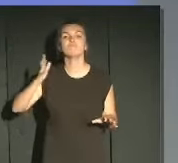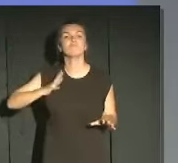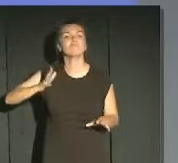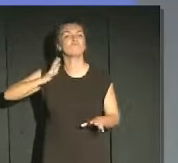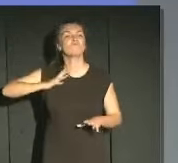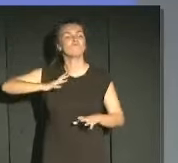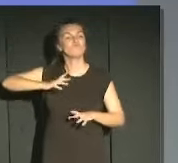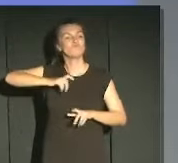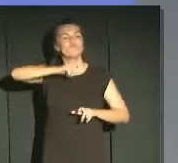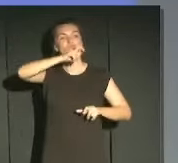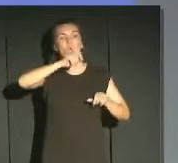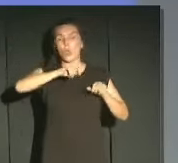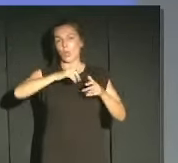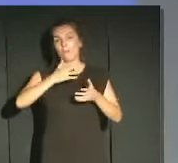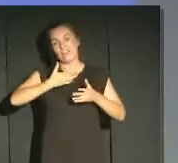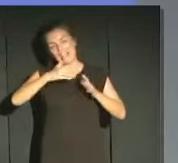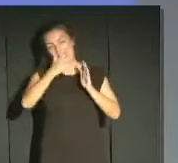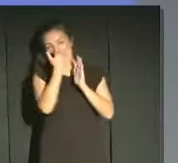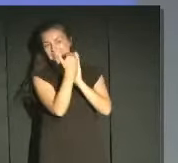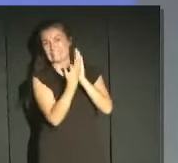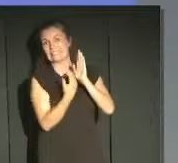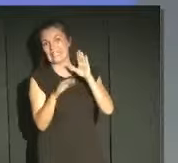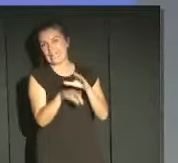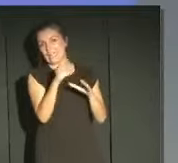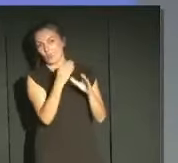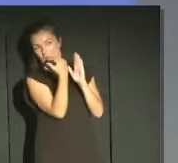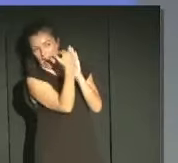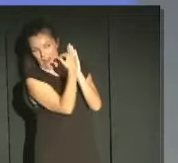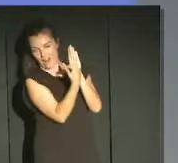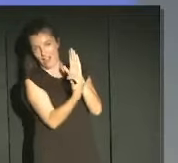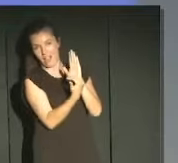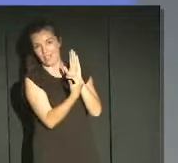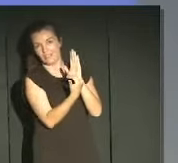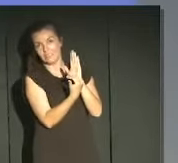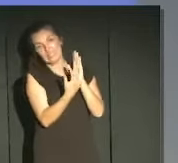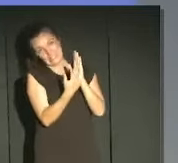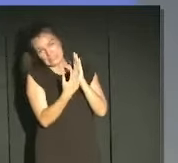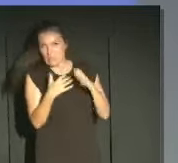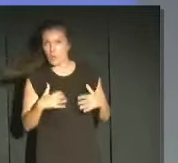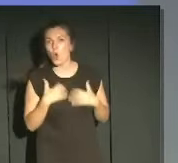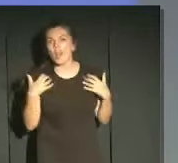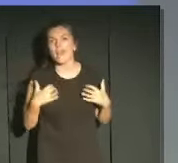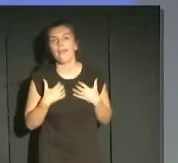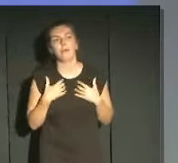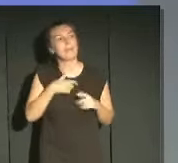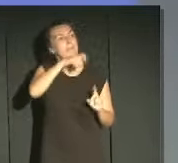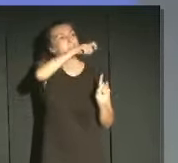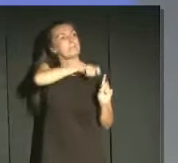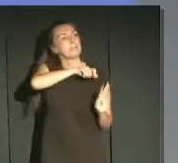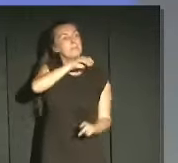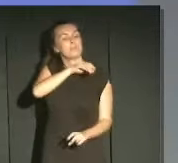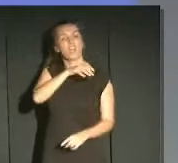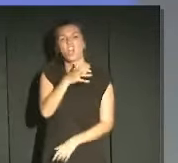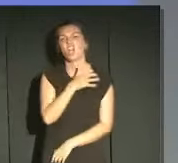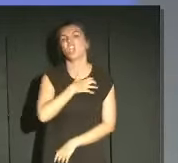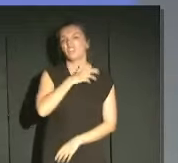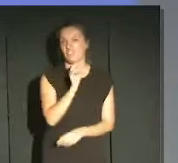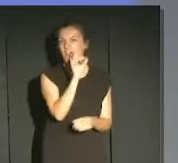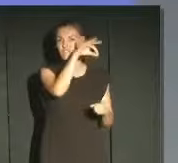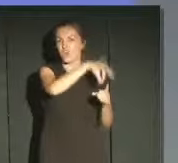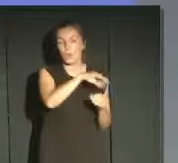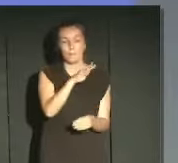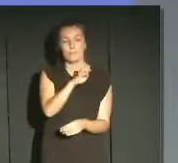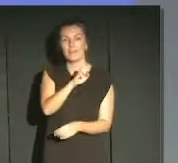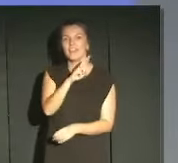notre campagne d'inscription sur les lycéesctoral mais oui c'est vrai Bernard Arnaud va aller voter pour les élections EUR